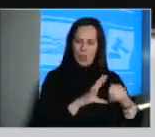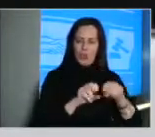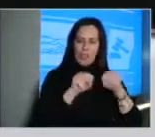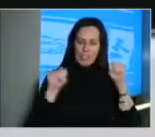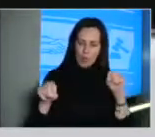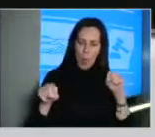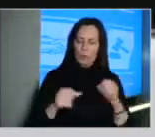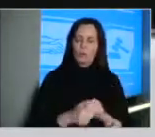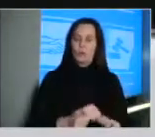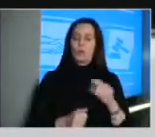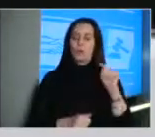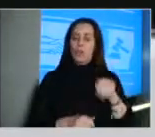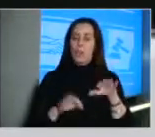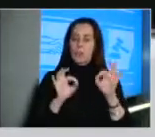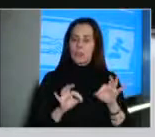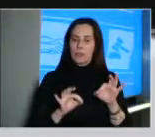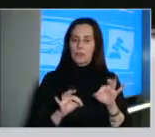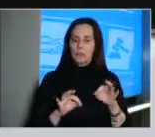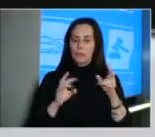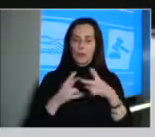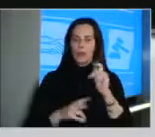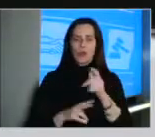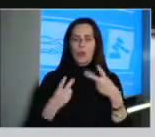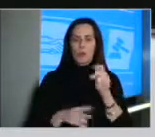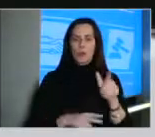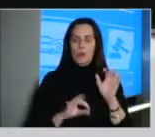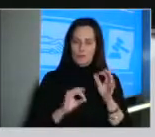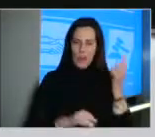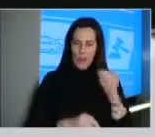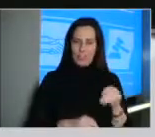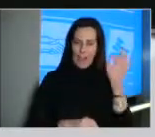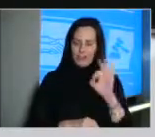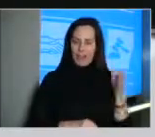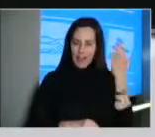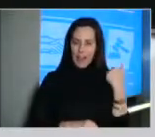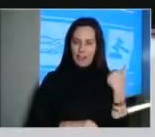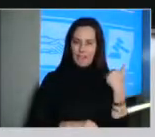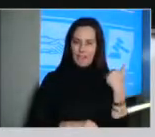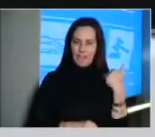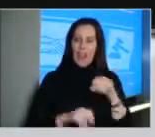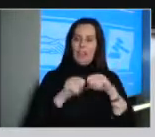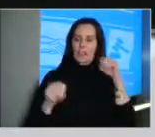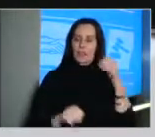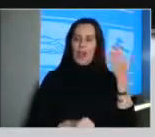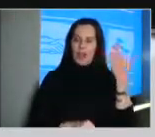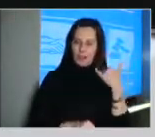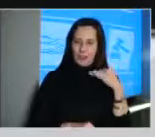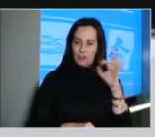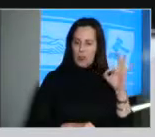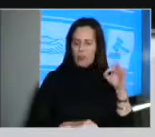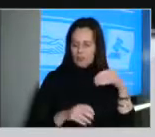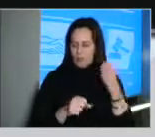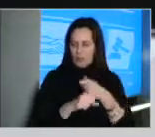הסתדרותיות, שהגיעו בעצם לחדלות פירעון. זאת אומרת, בעצם, ואז עדיין הייתה, ההסתדרות הייתה היד הארוכה של